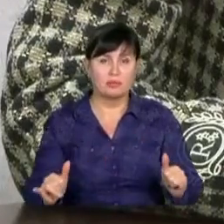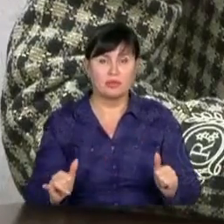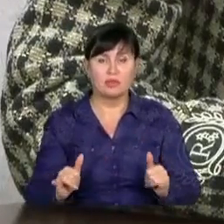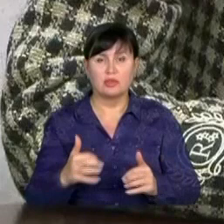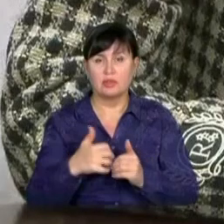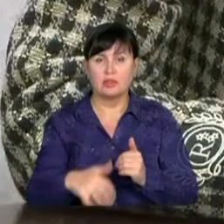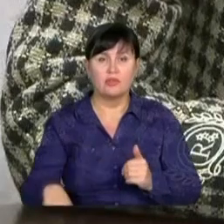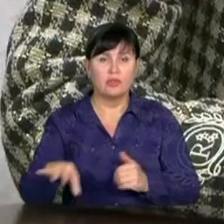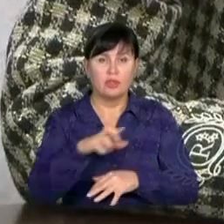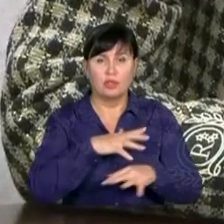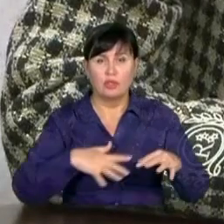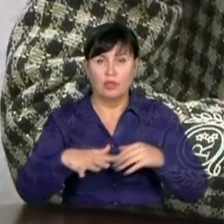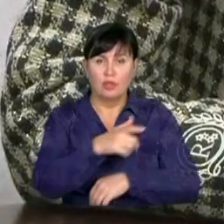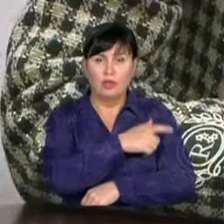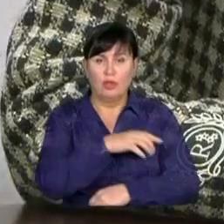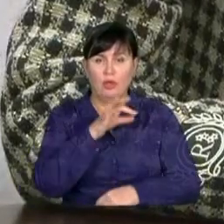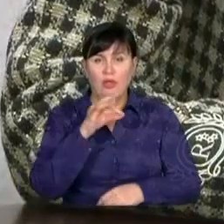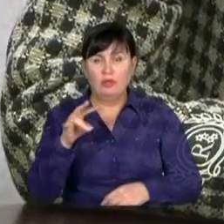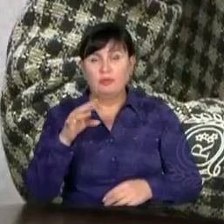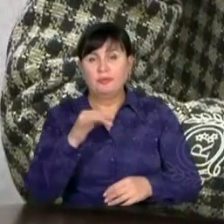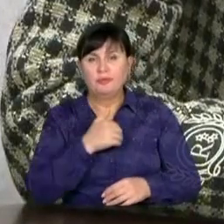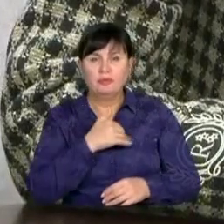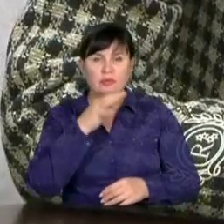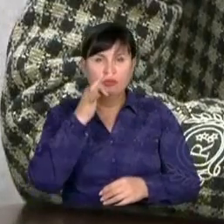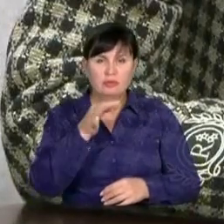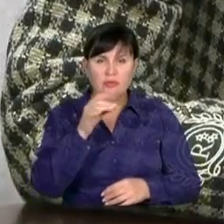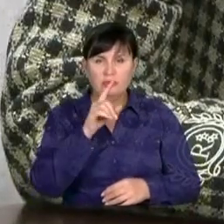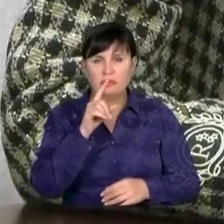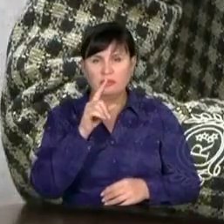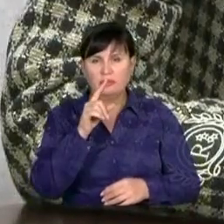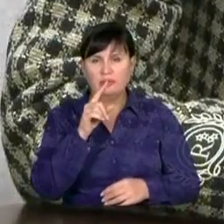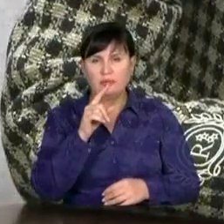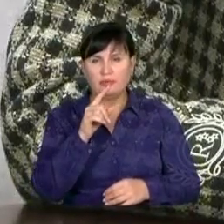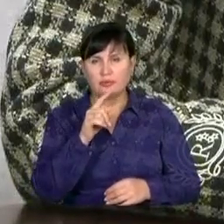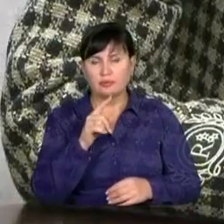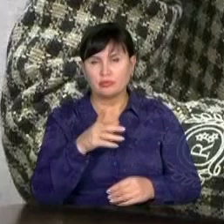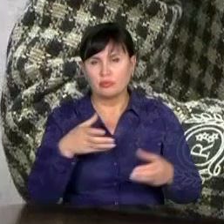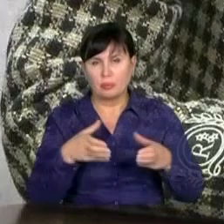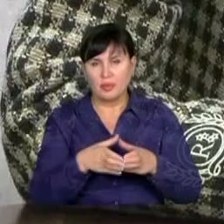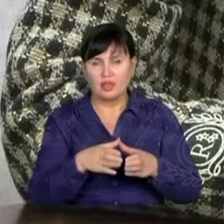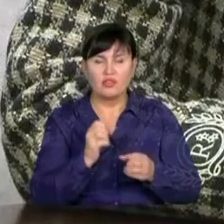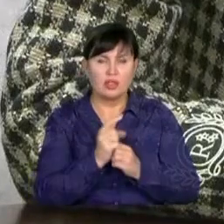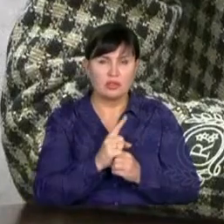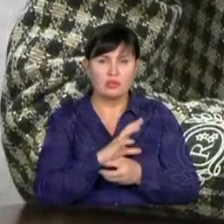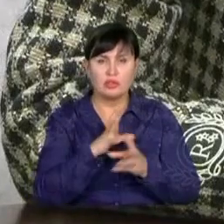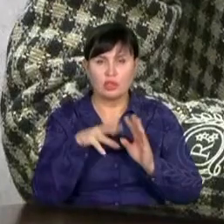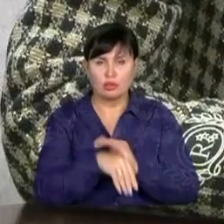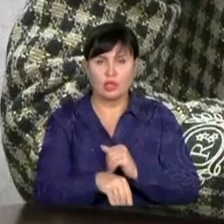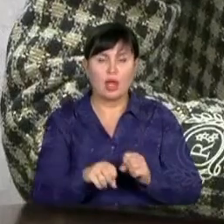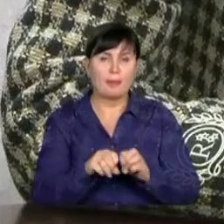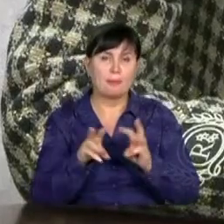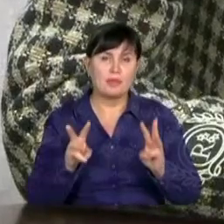всех стран-членов ООН. В целом хотелось бы отметить, что миссия агентства, она в целом заключается в